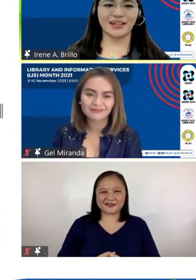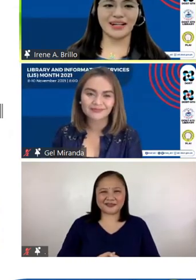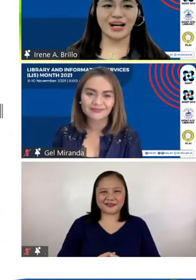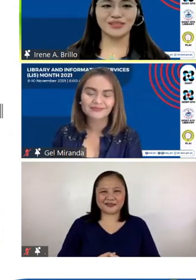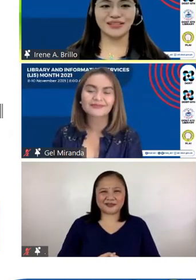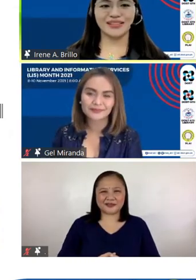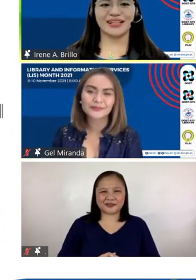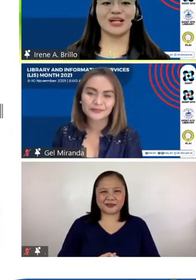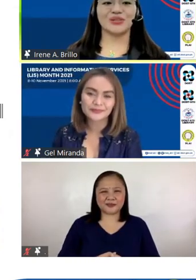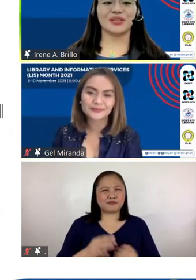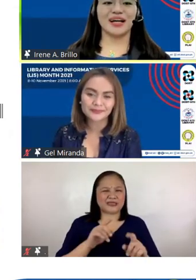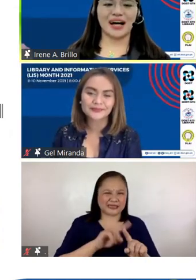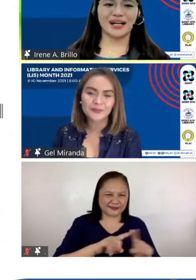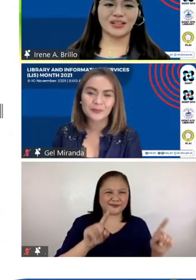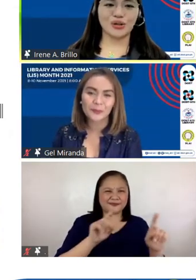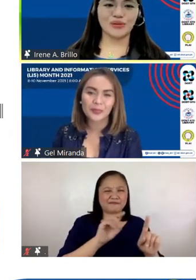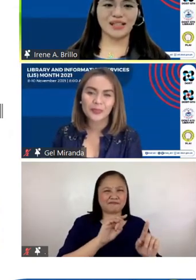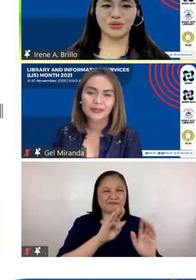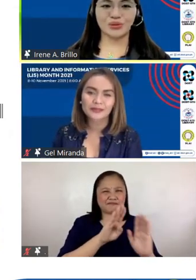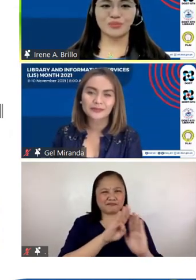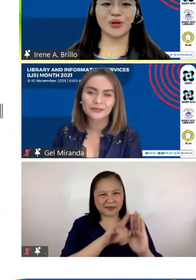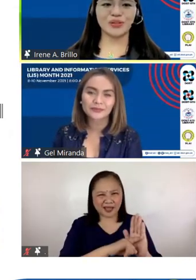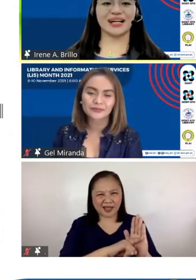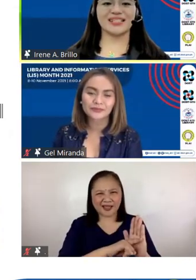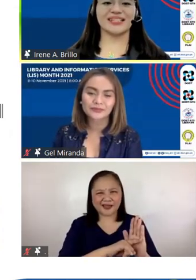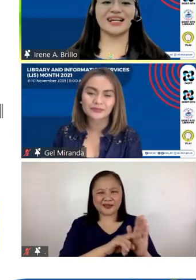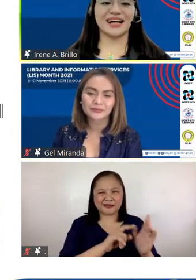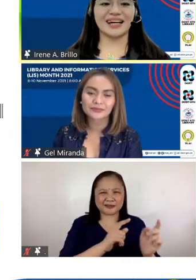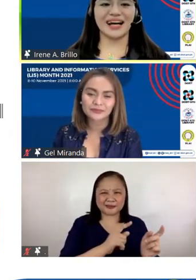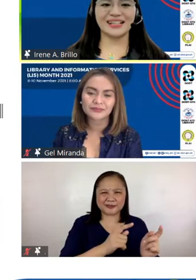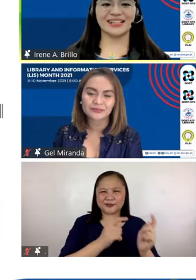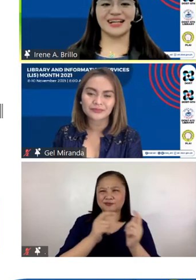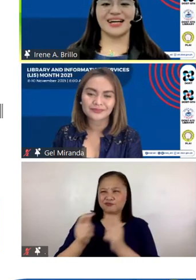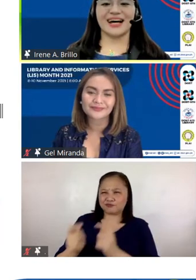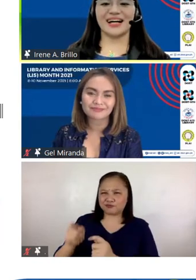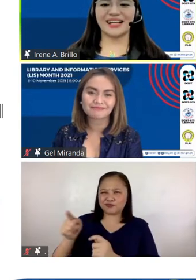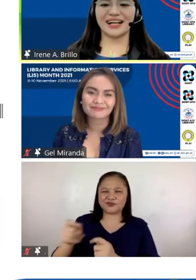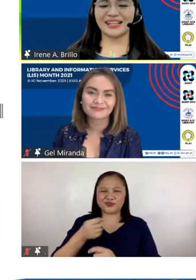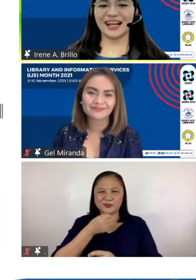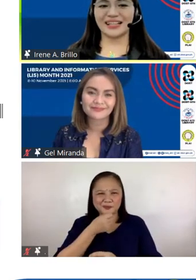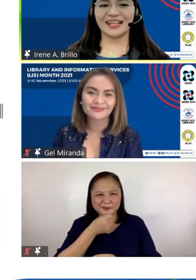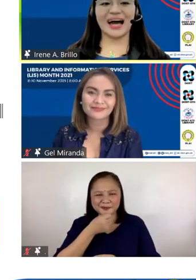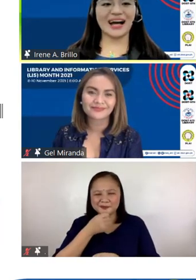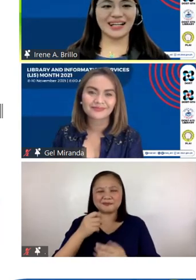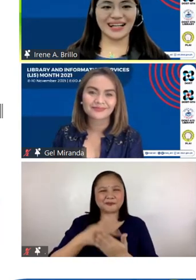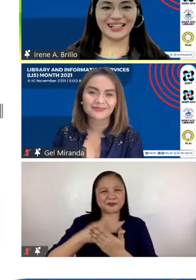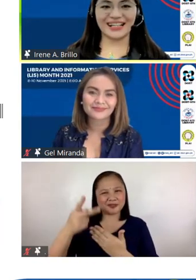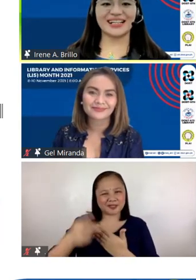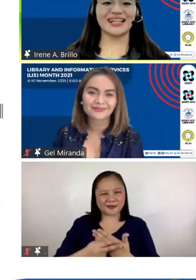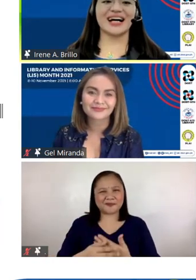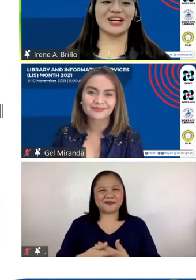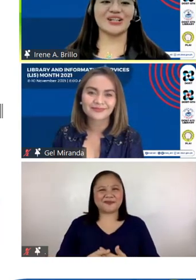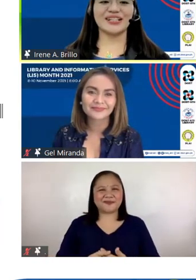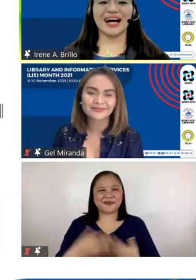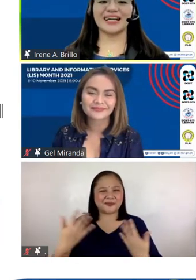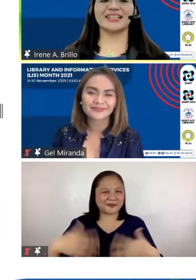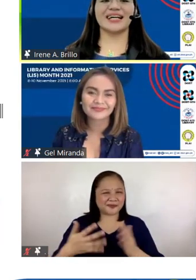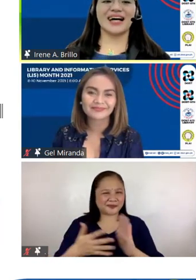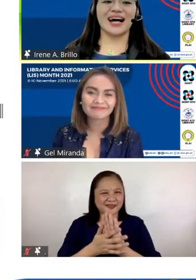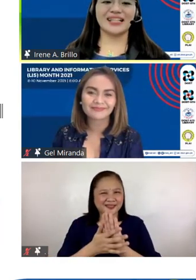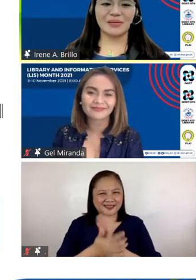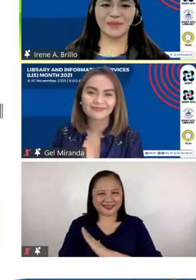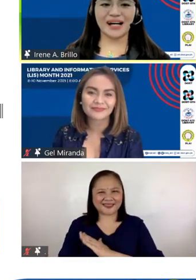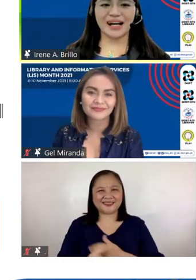different background, going to broadcasting, ayan, nakita natin ang galing-galing niya ngayon